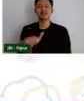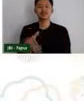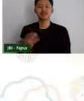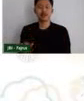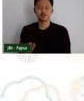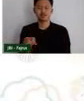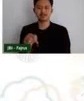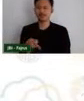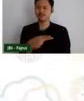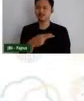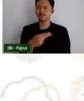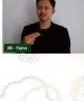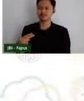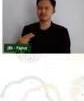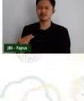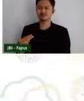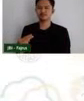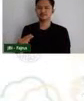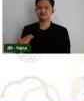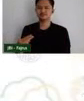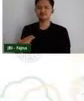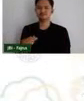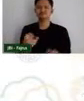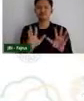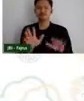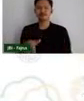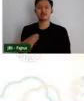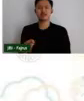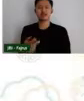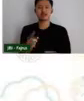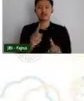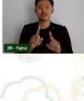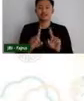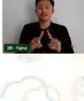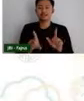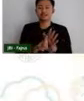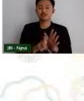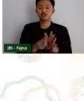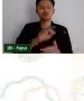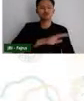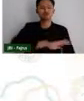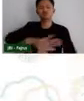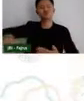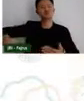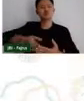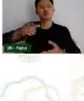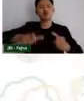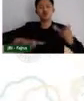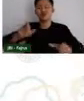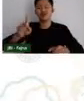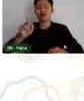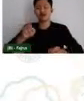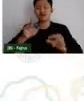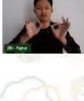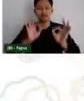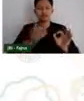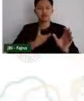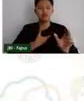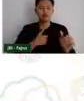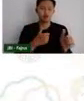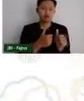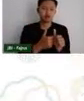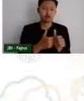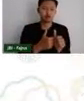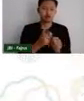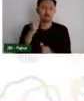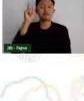ya. Jadi kalau memang ada orang-orang, semua orang siapa saja yang mau mengikuti pendidikan tanpa pengecualian, pemerintah